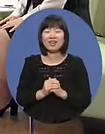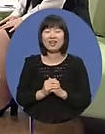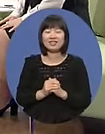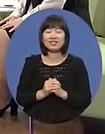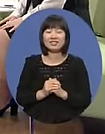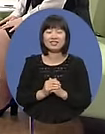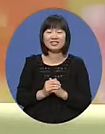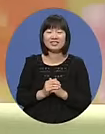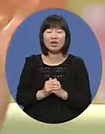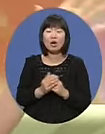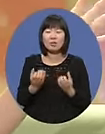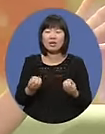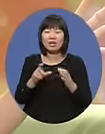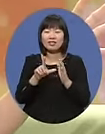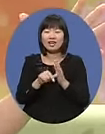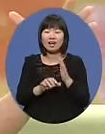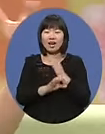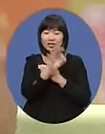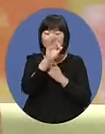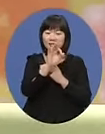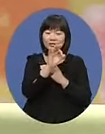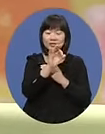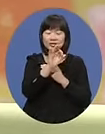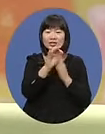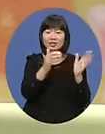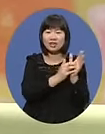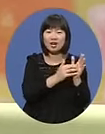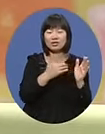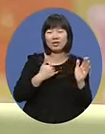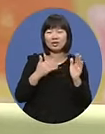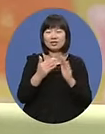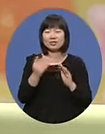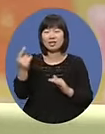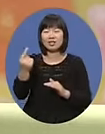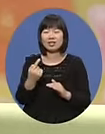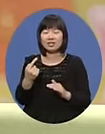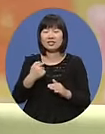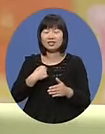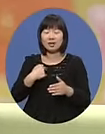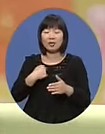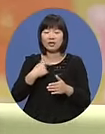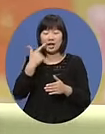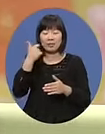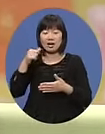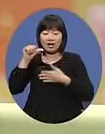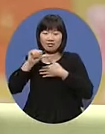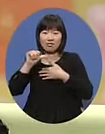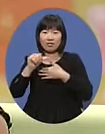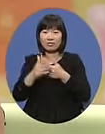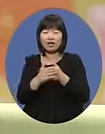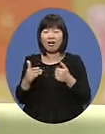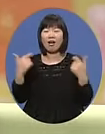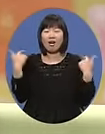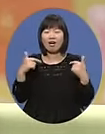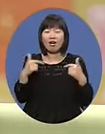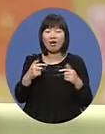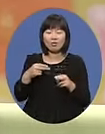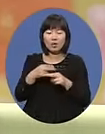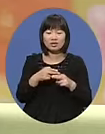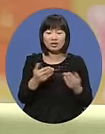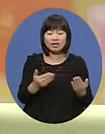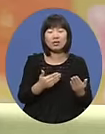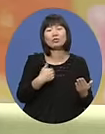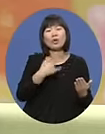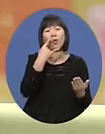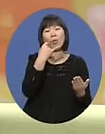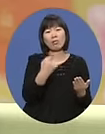오세요. 설 추석 명절 아침에 그렇죠. 세시고 저희 집으로 오세요. 저희가 아빠가 큰 장남이셨거든요. 근데 항상 부엌에서 일하는 건